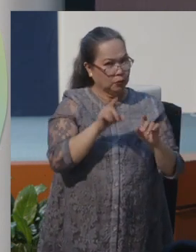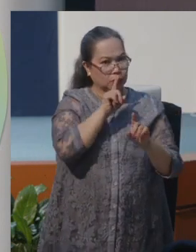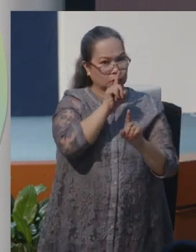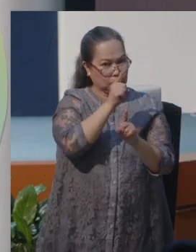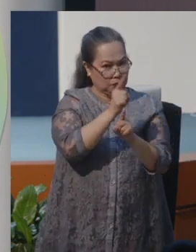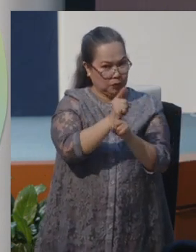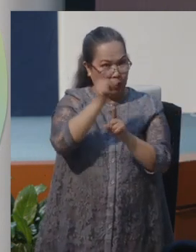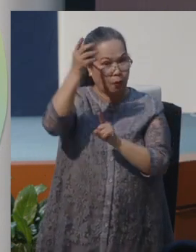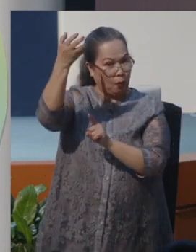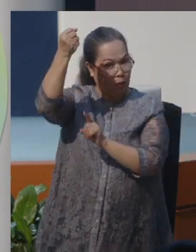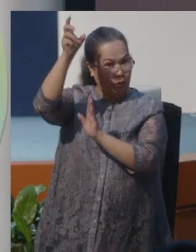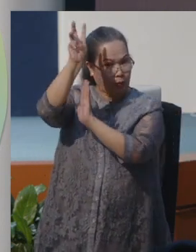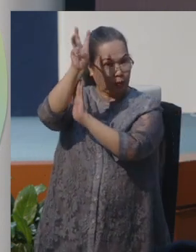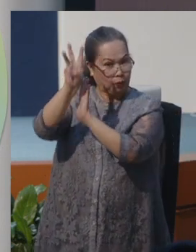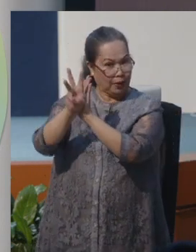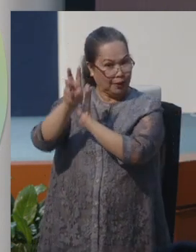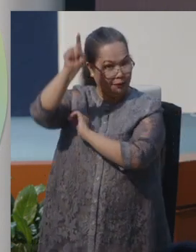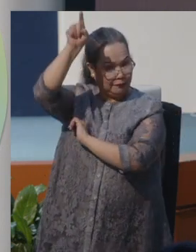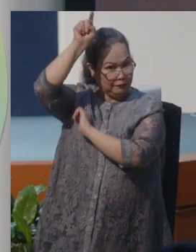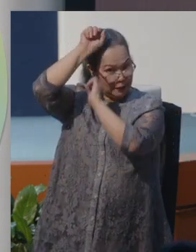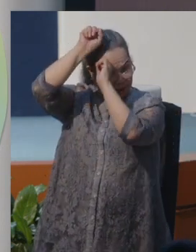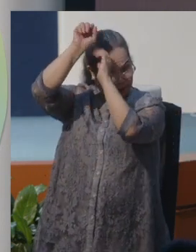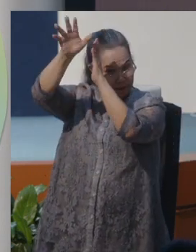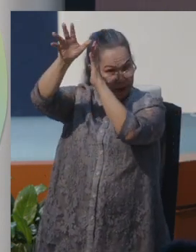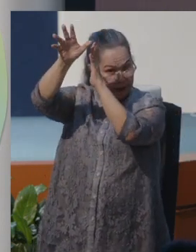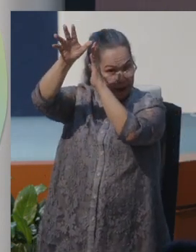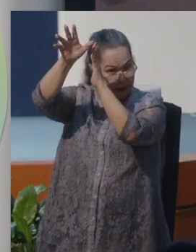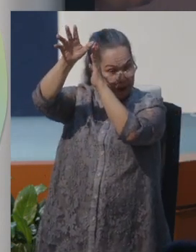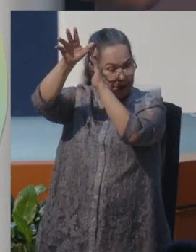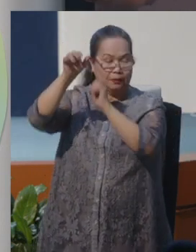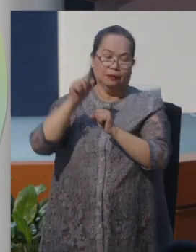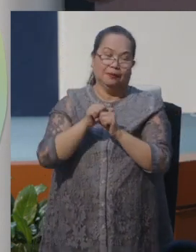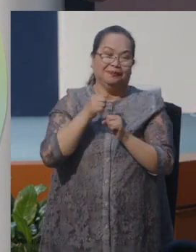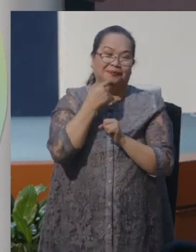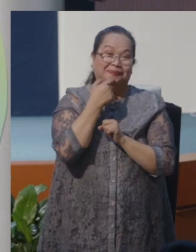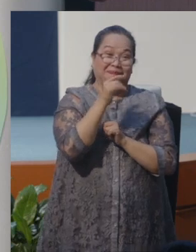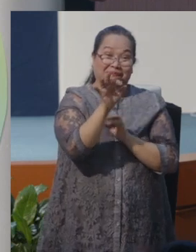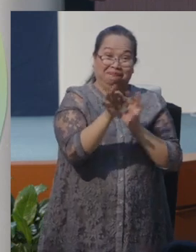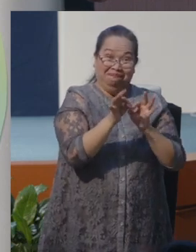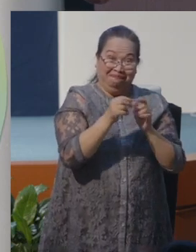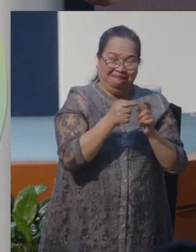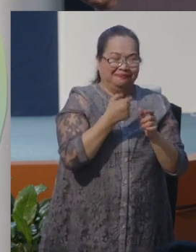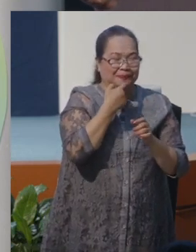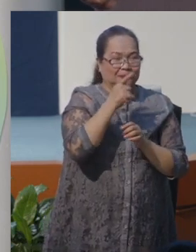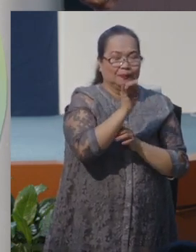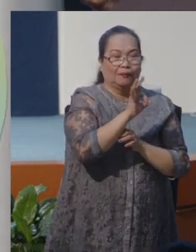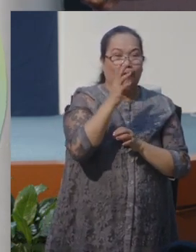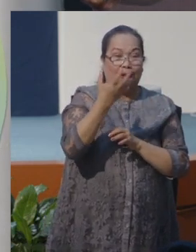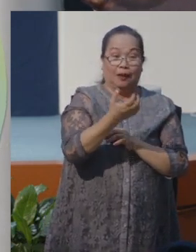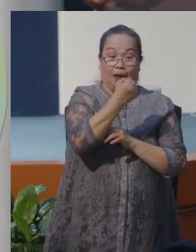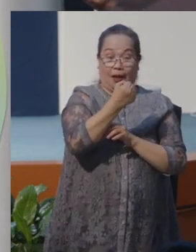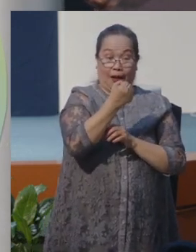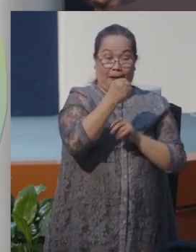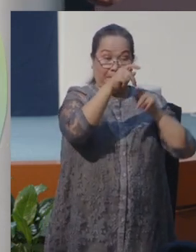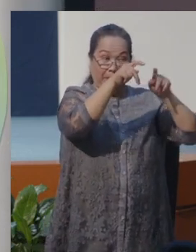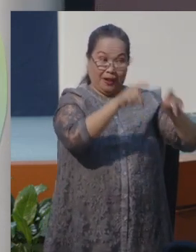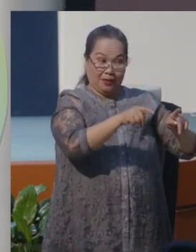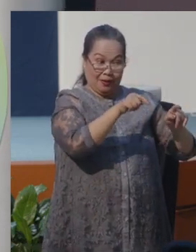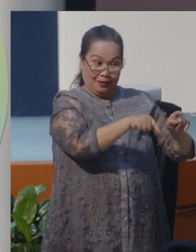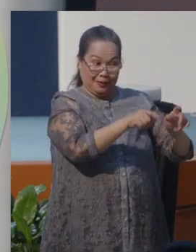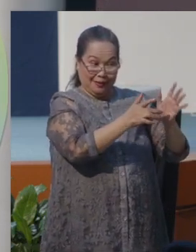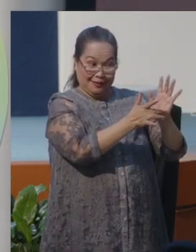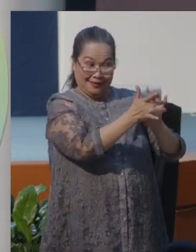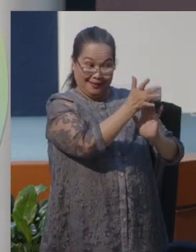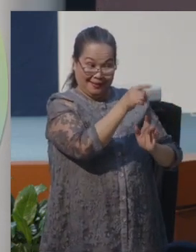naaayon sa kalooban ng kanyang Ama. Sabi ni Dr. MacArthur sa kanyang komentaryo, in His humanity, having